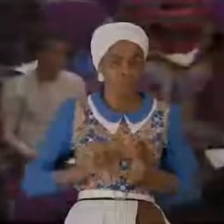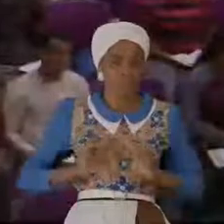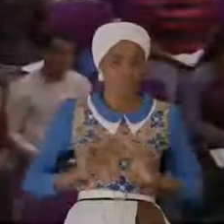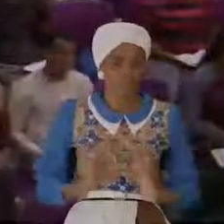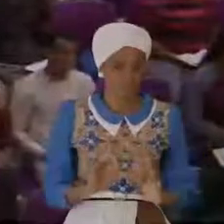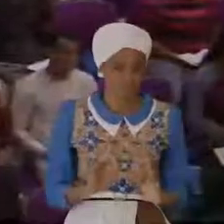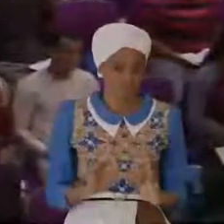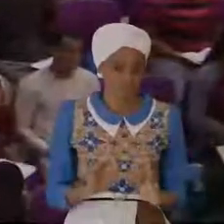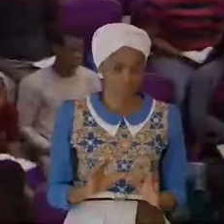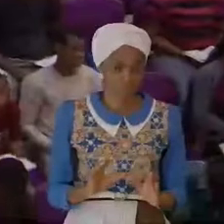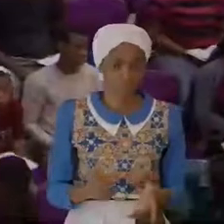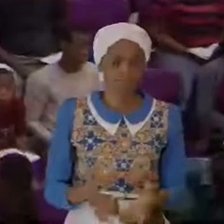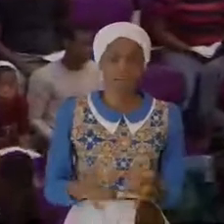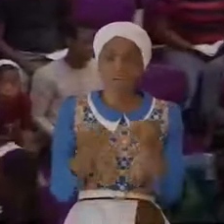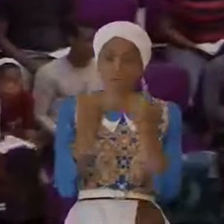influence